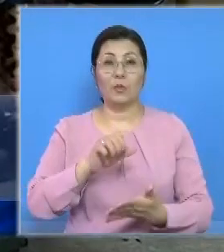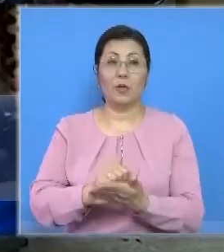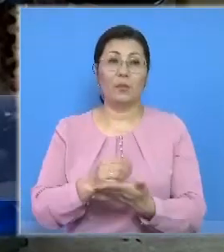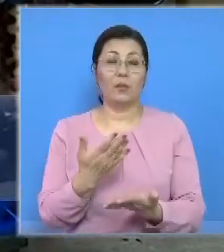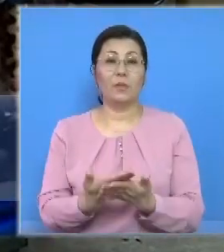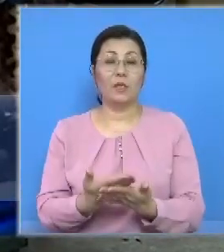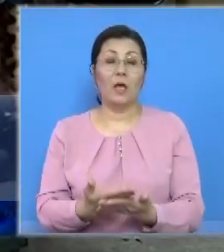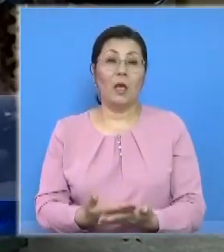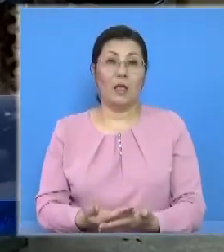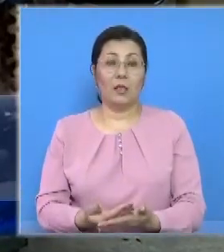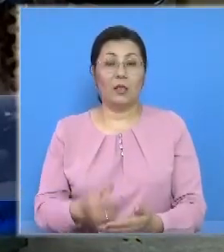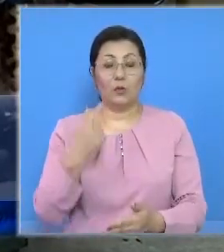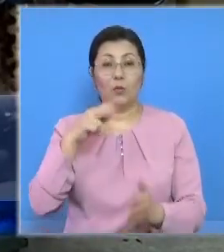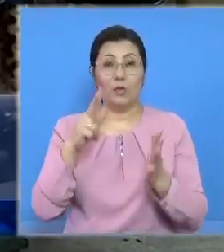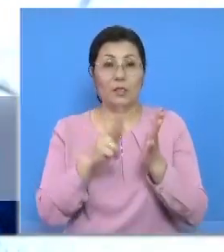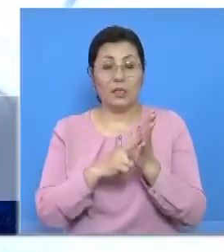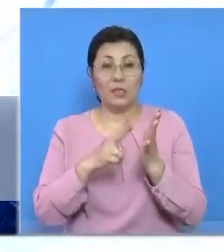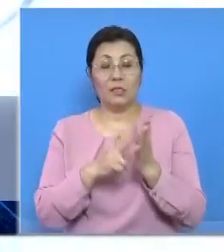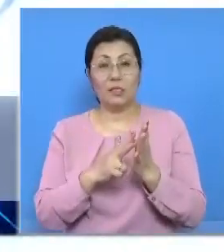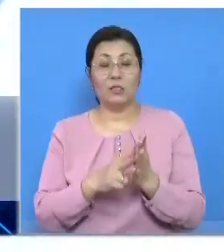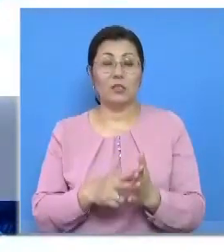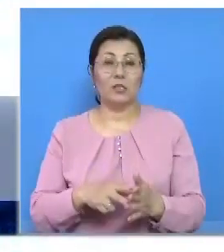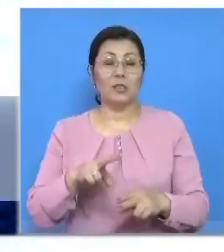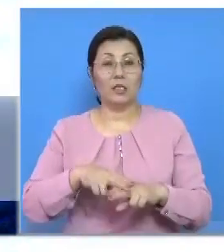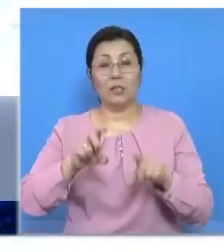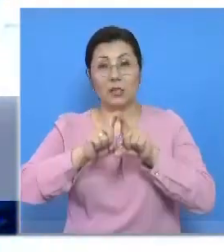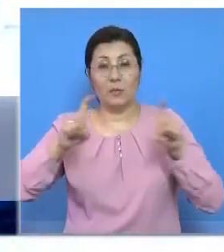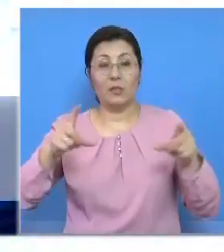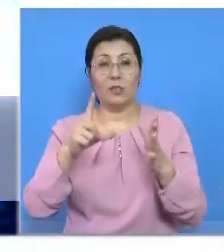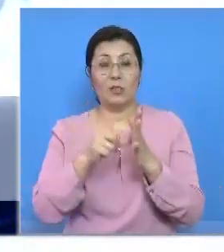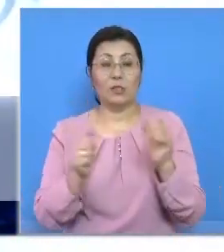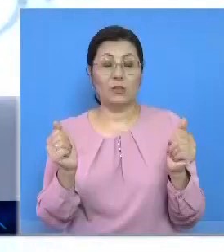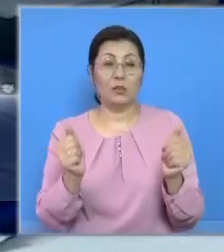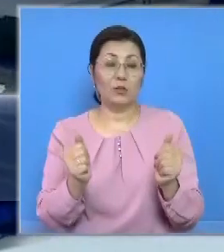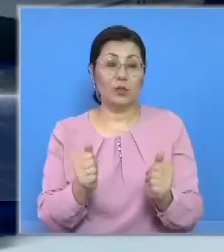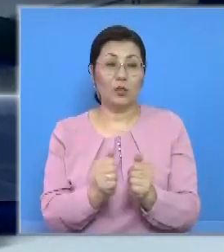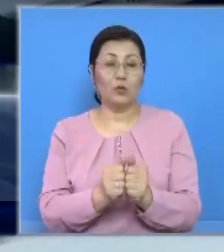Айта өтейік, жалпы режимдегі нөмірі 8-ші түзету мекемесінде 700-дей